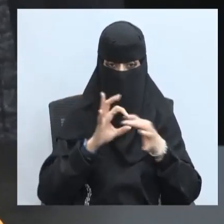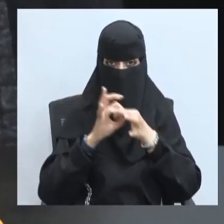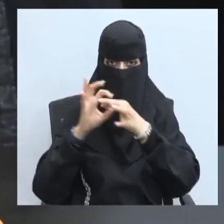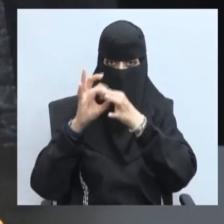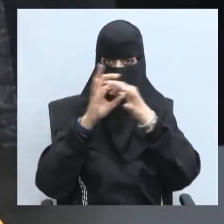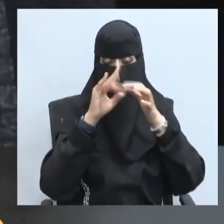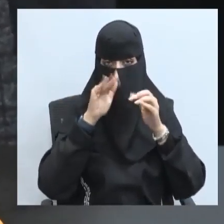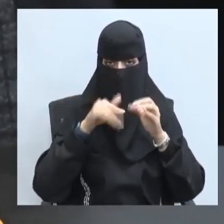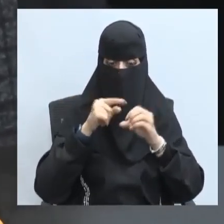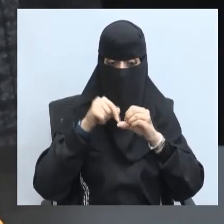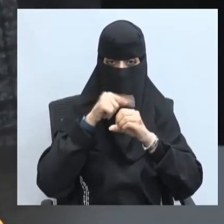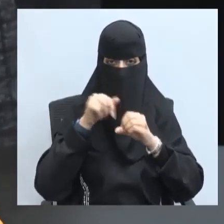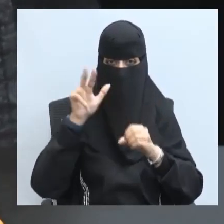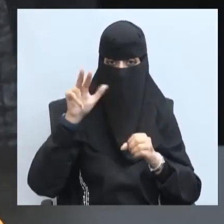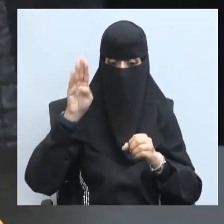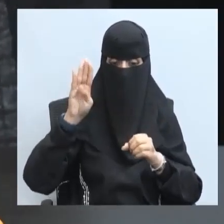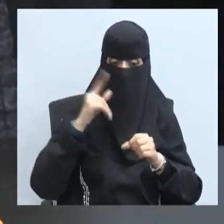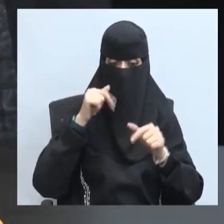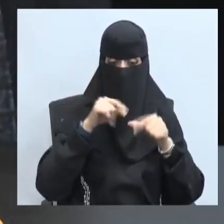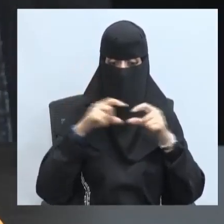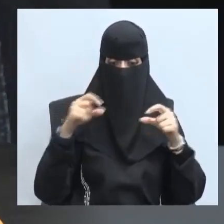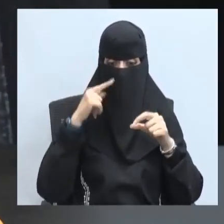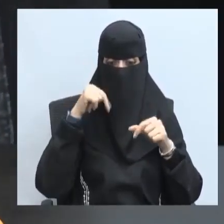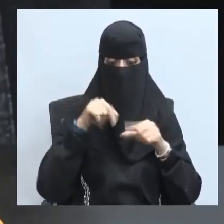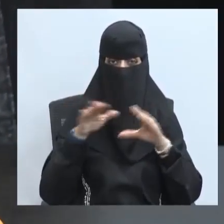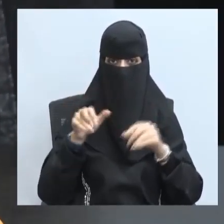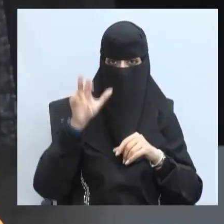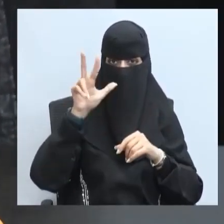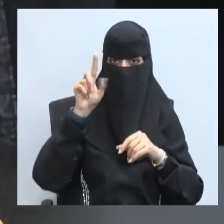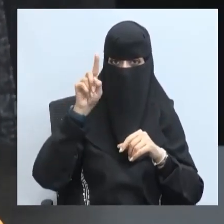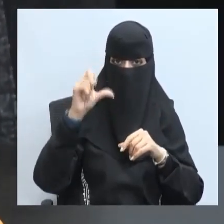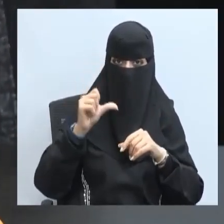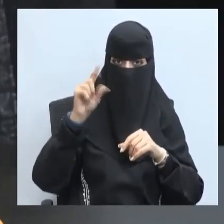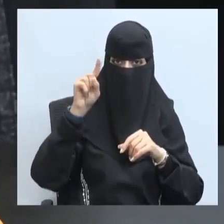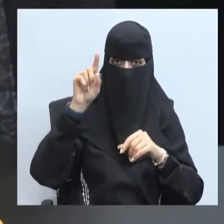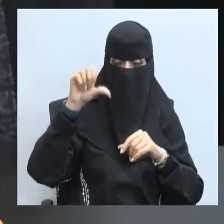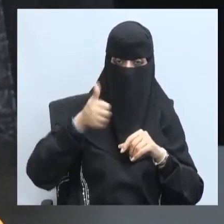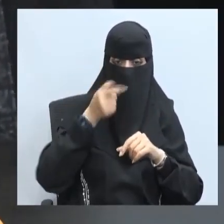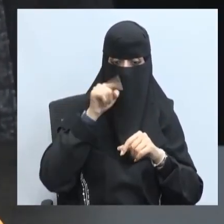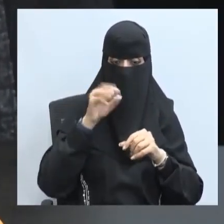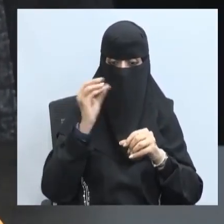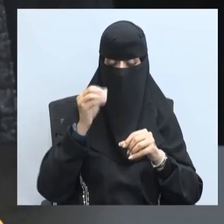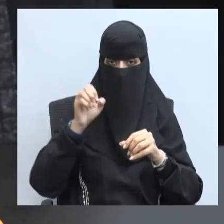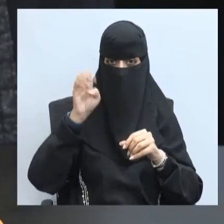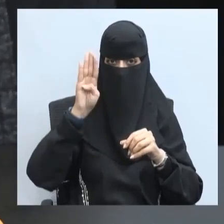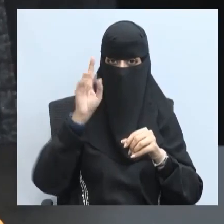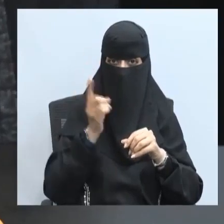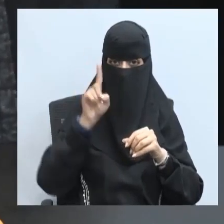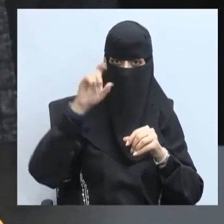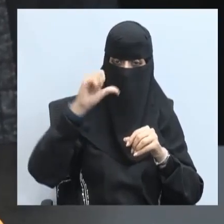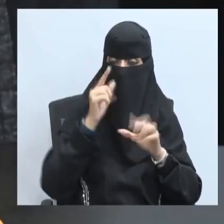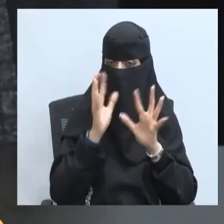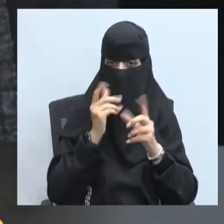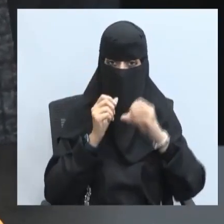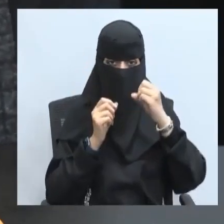ذره الكربون لدينا هنا البروبان لاحظ ثلاث ذرات كربون واحد اثان 3